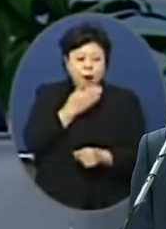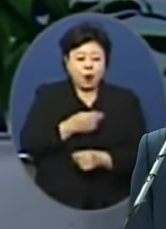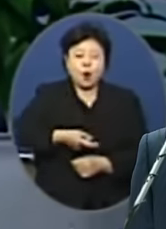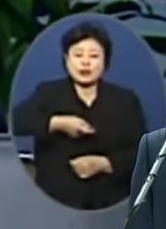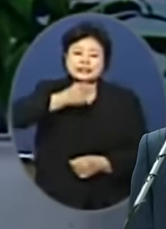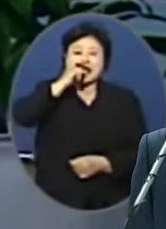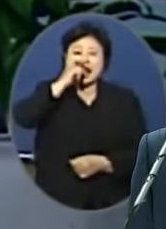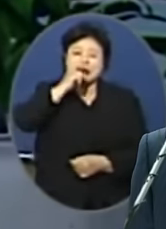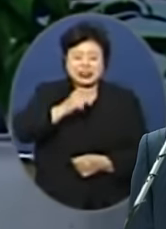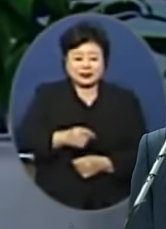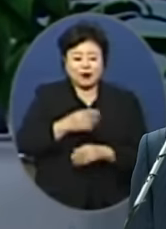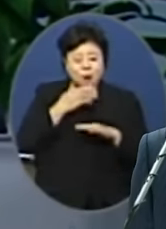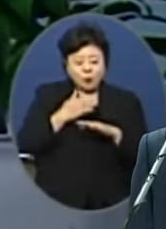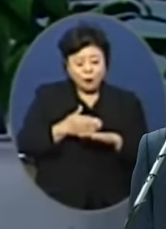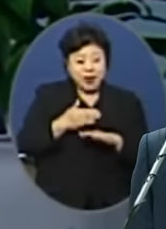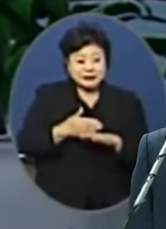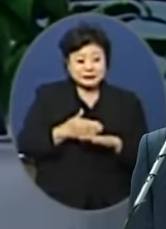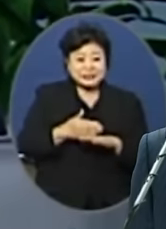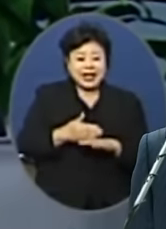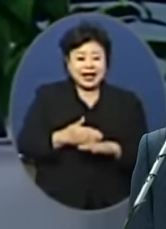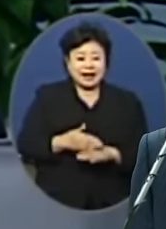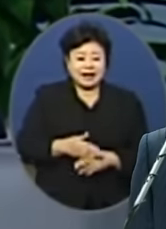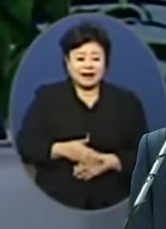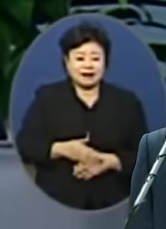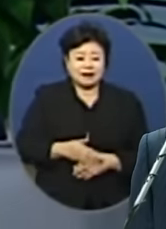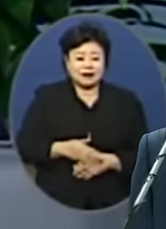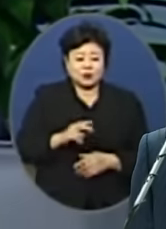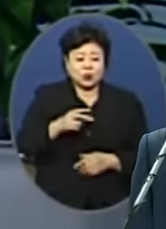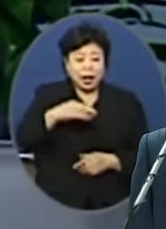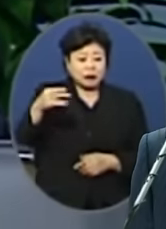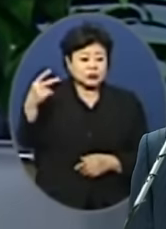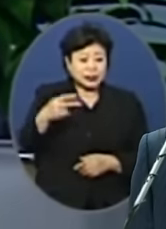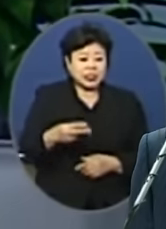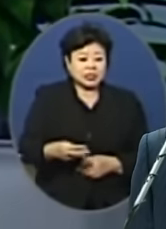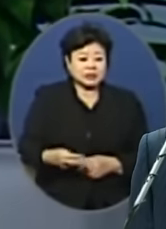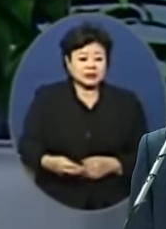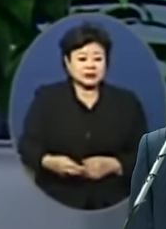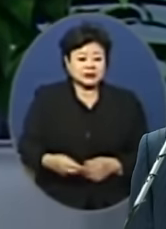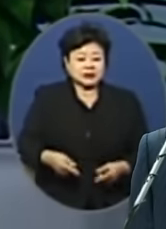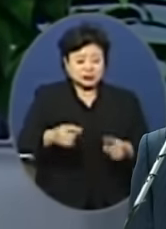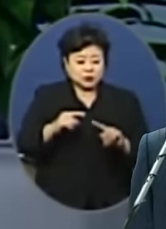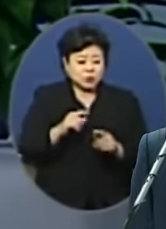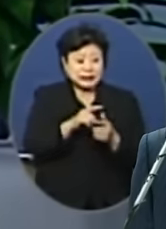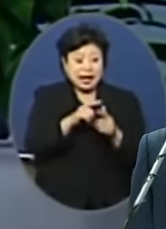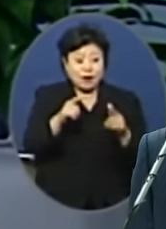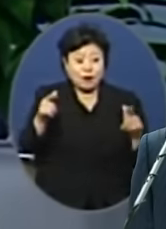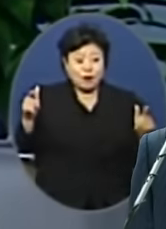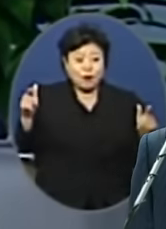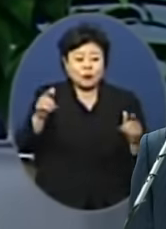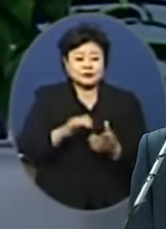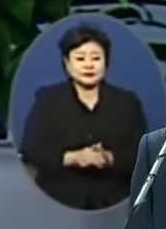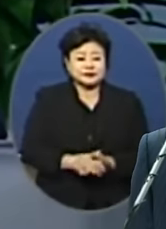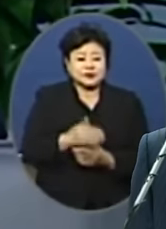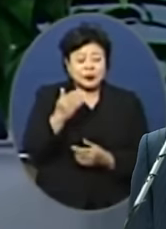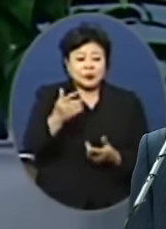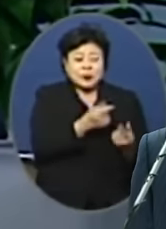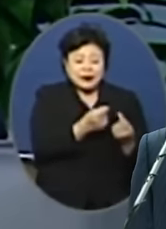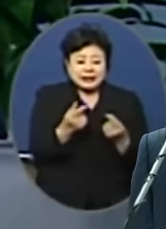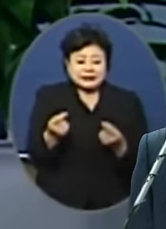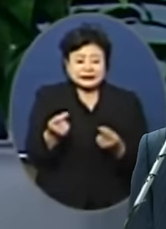마시고 고맙습니다 하고서 자기 나라 돌아가고 난 다음에 다시는 쳐들어오지 않았었습니다. 여러분, 이와